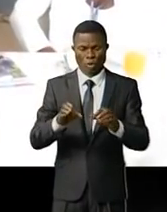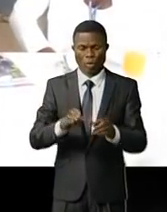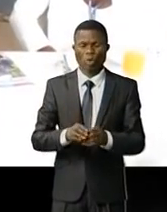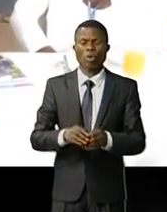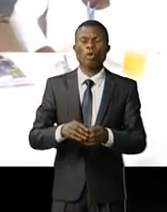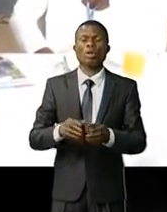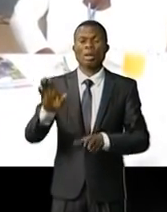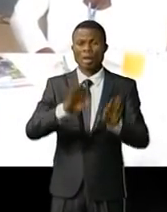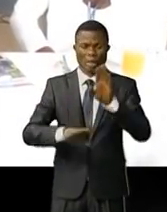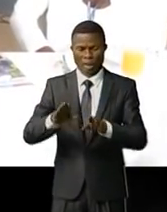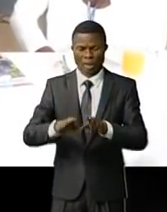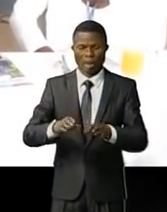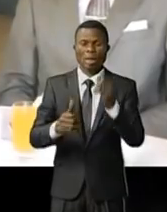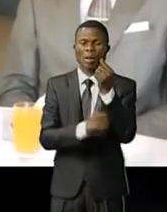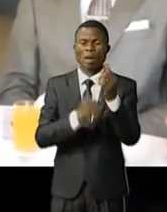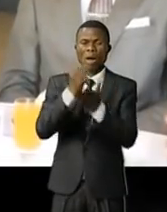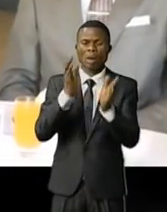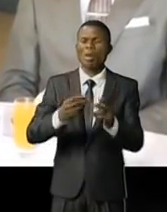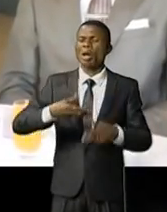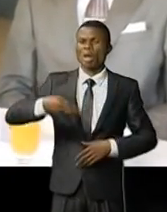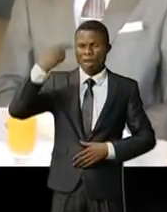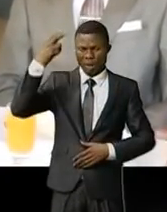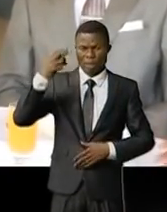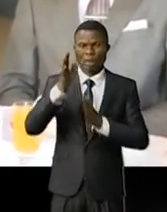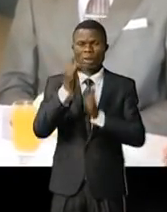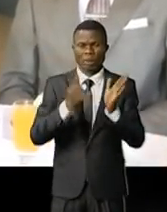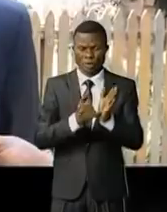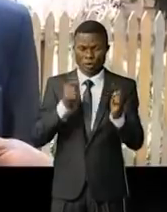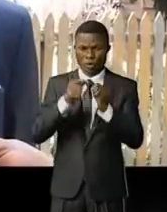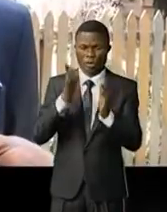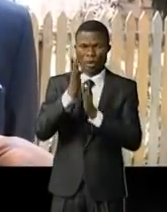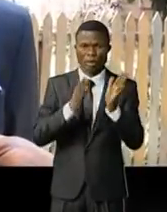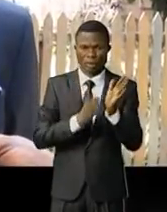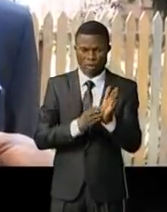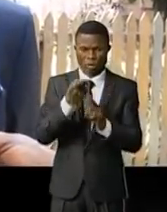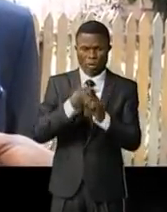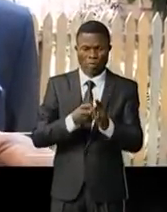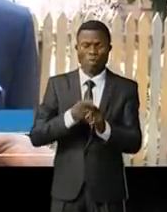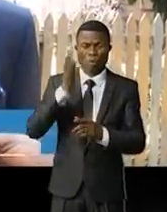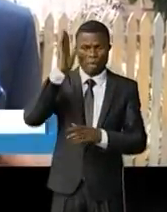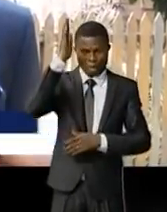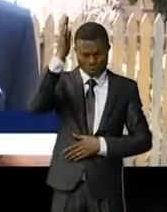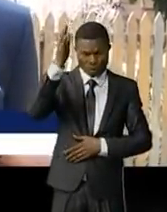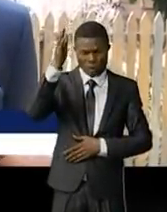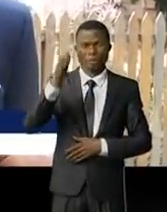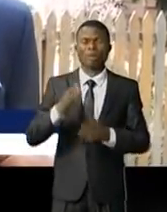mérités envers ces grands diplomates du 16 au 18 septembre prochain. Dag Amarskjöld, il